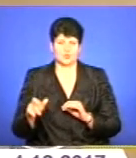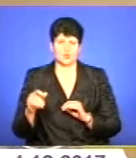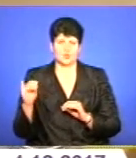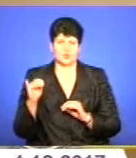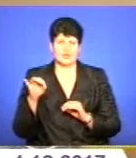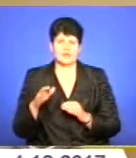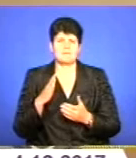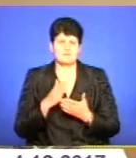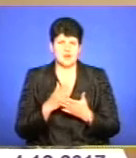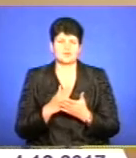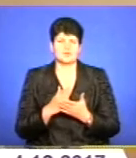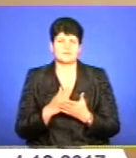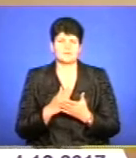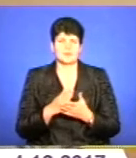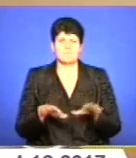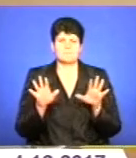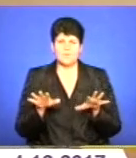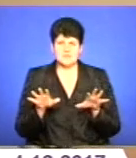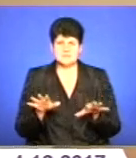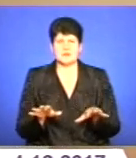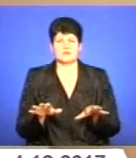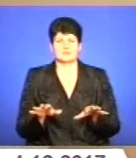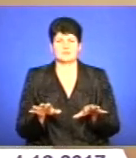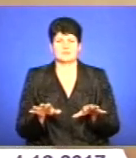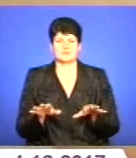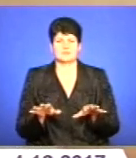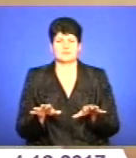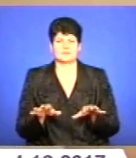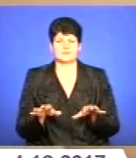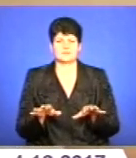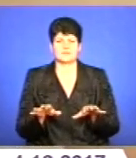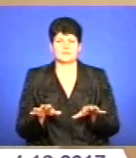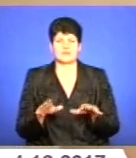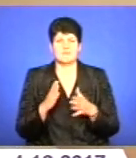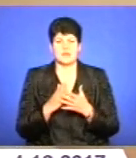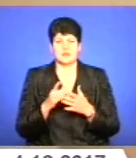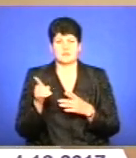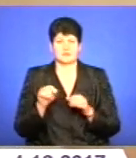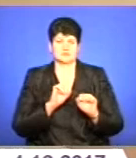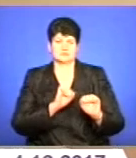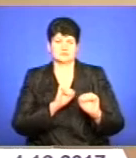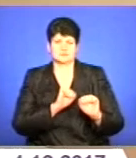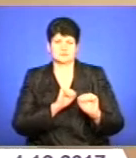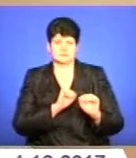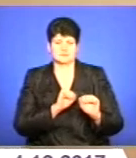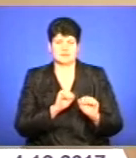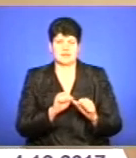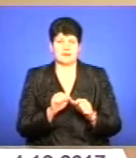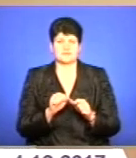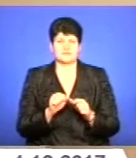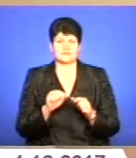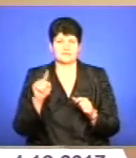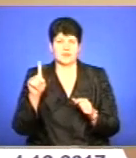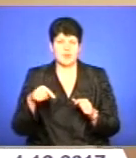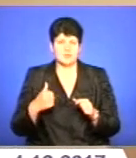маючи посаду, яка його, якби так би мовити, мала броню демобілізації Збройних